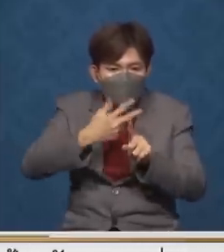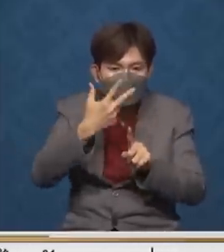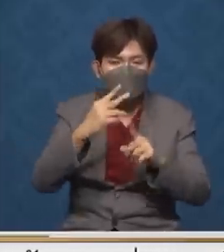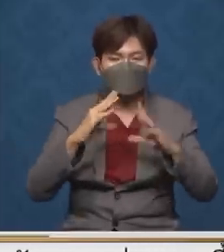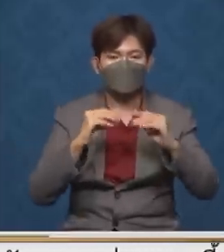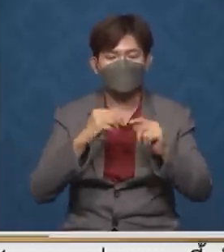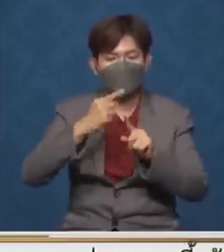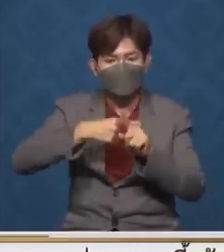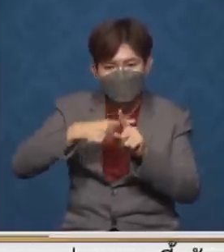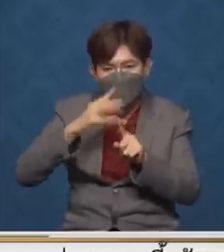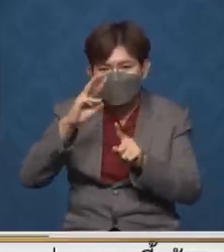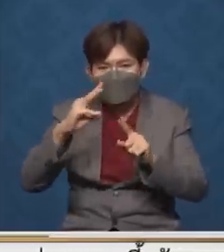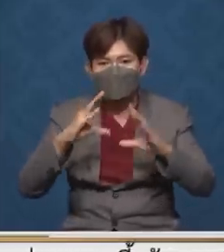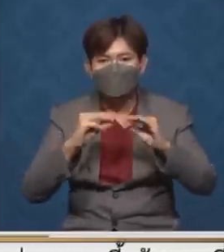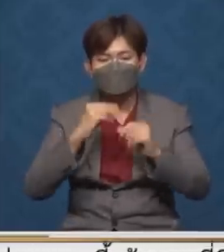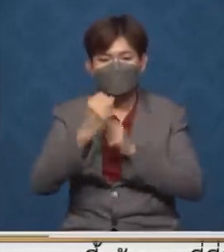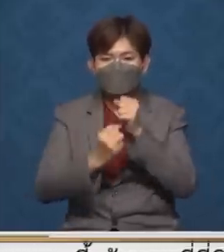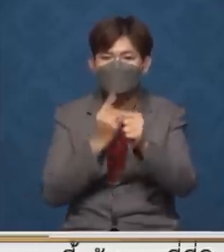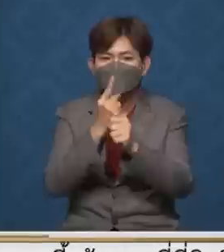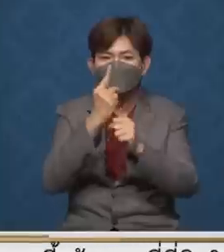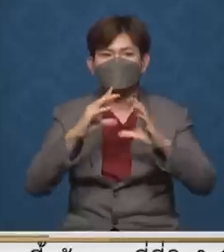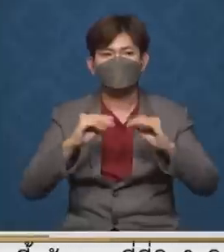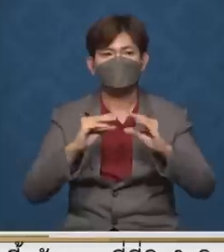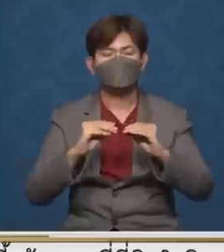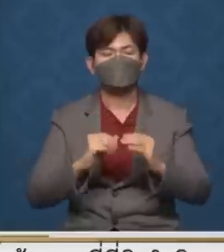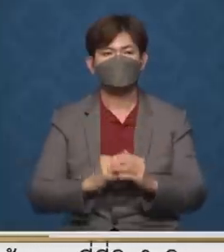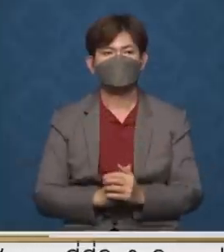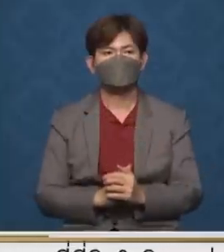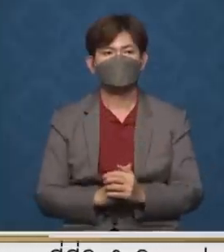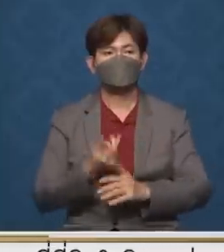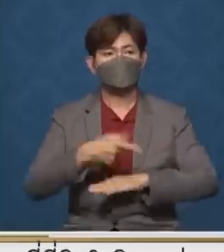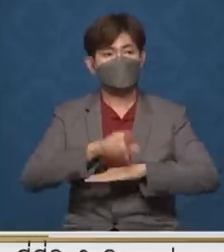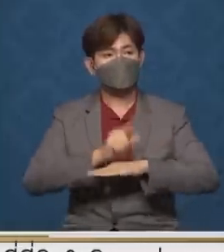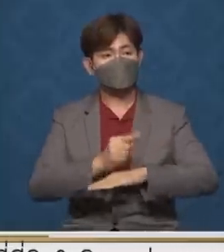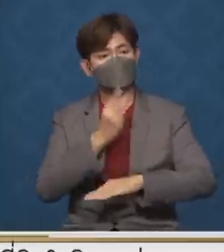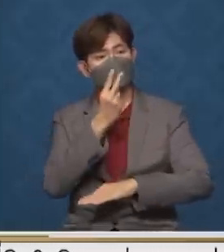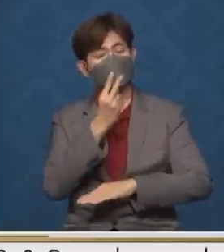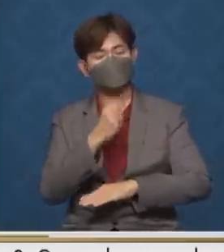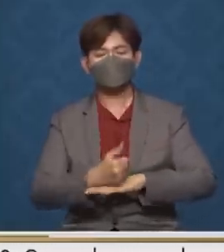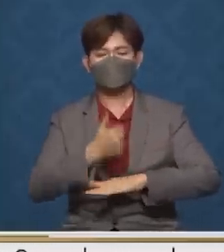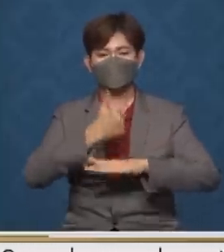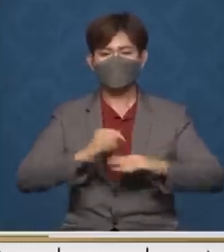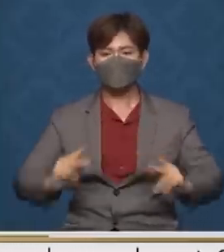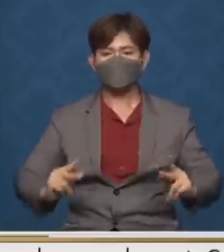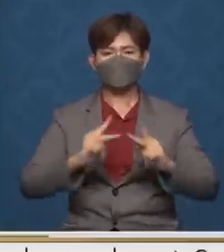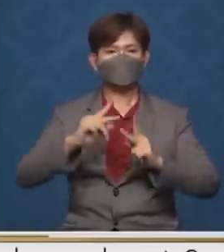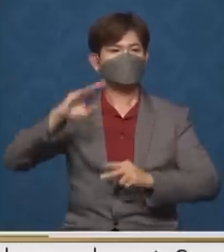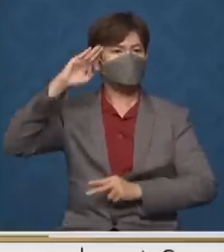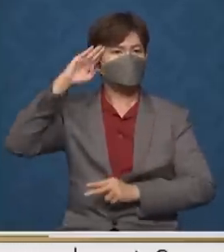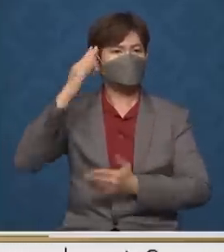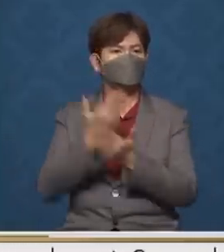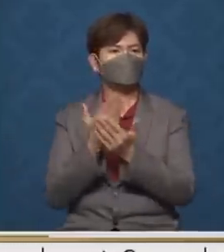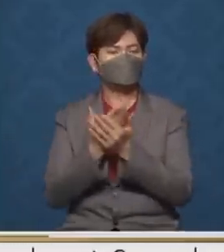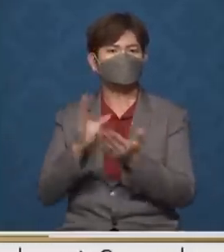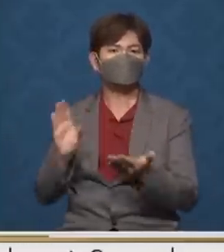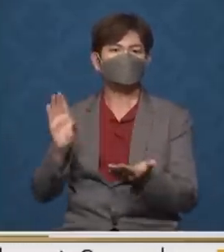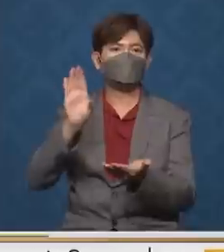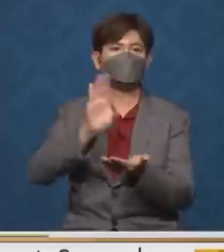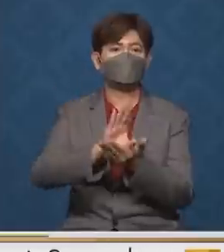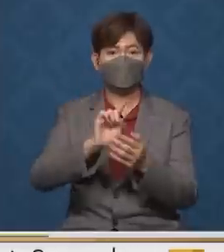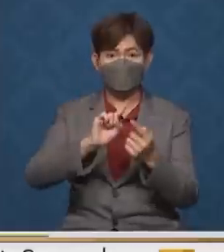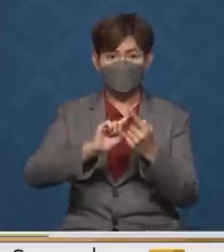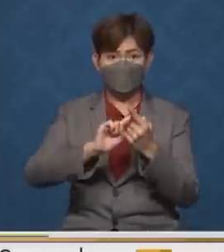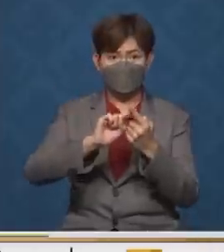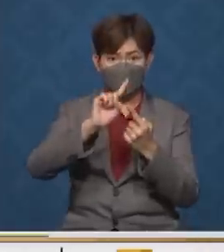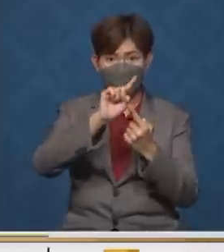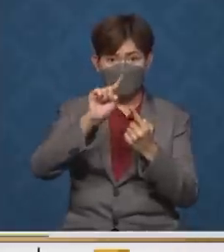ปีพระทานครั นาต่ไป ครับมีครบทมมติครั กระทวงกระโโธได้งบประมาณไป Top Fight ของประเทศ deception